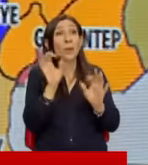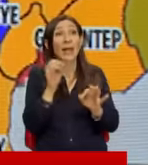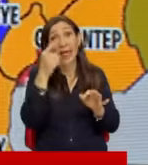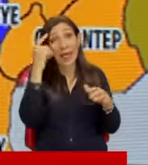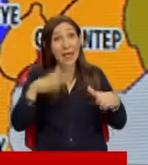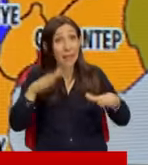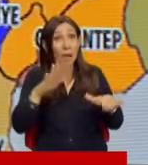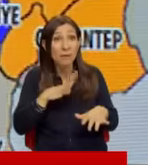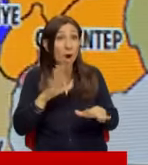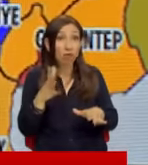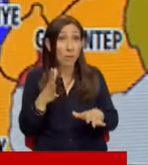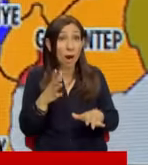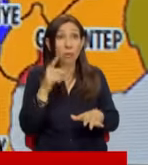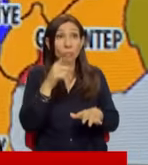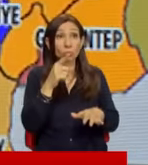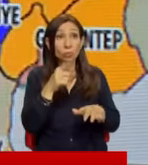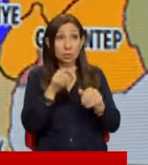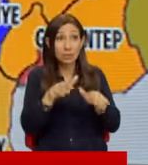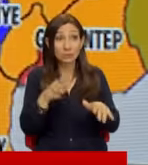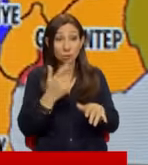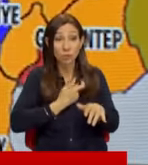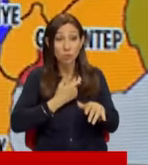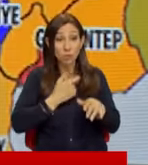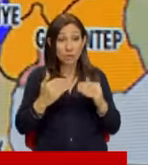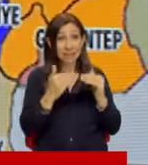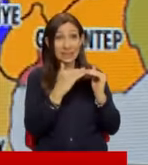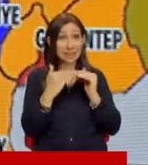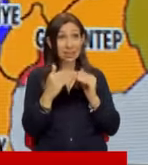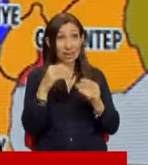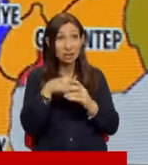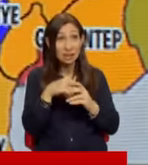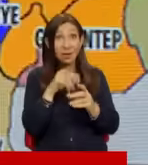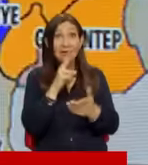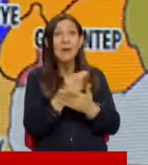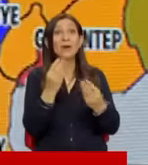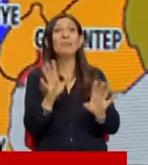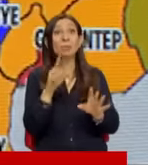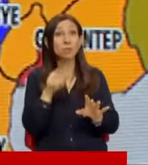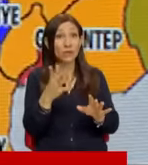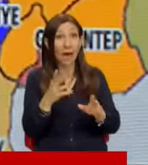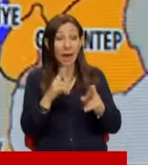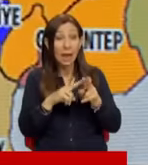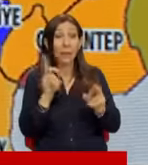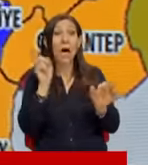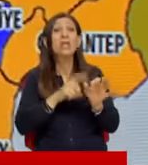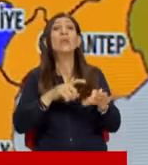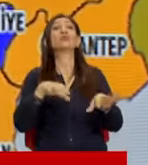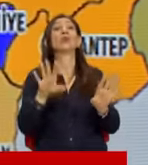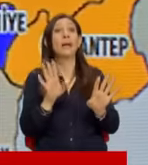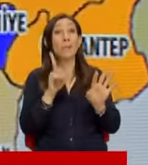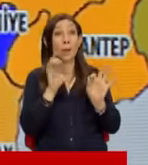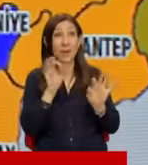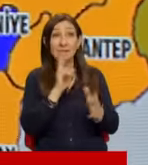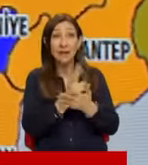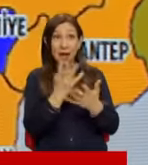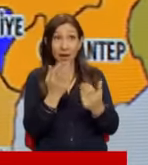ihtimal mi var acaba? Şimdi bu rejimde hukuk standartlarının içinden karar verilmediği için bu sefer kayyum atamayacaklar da böyle bir